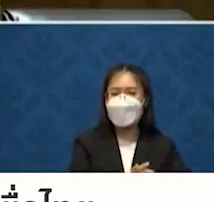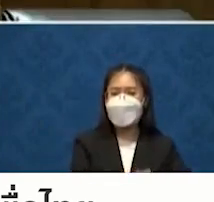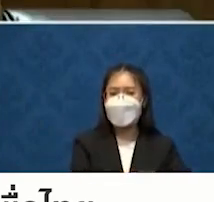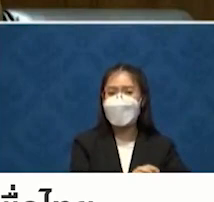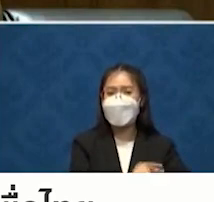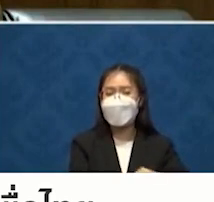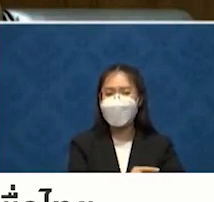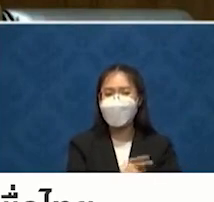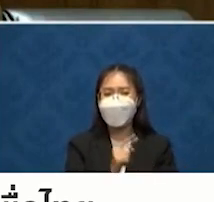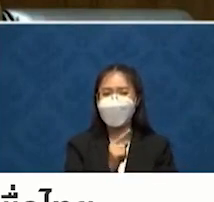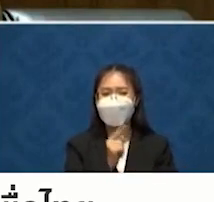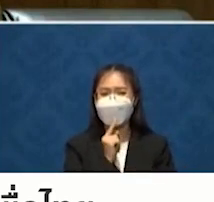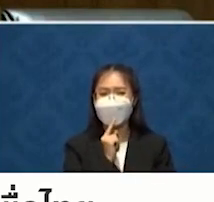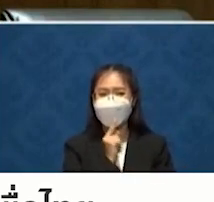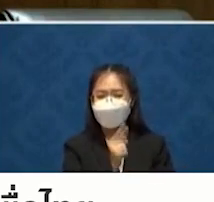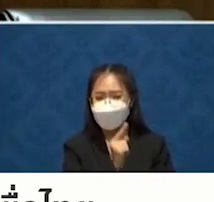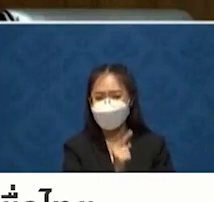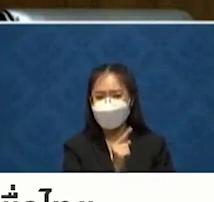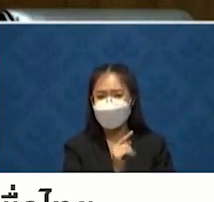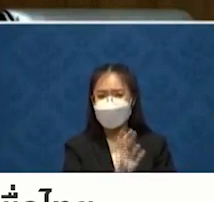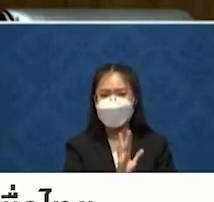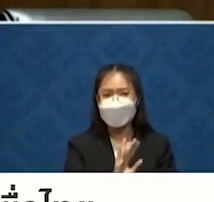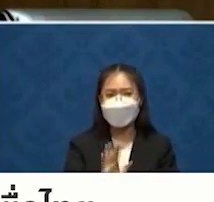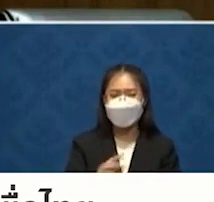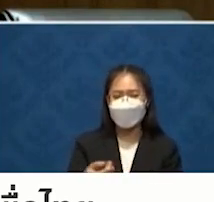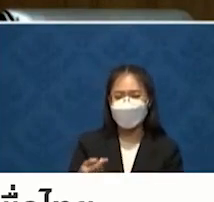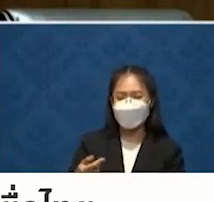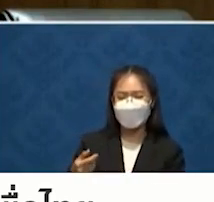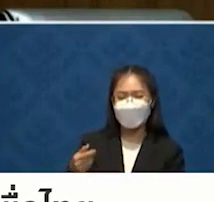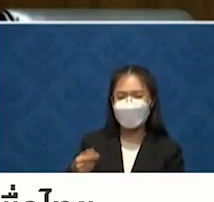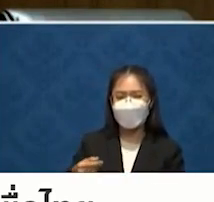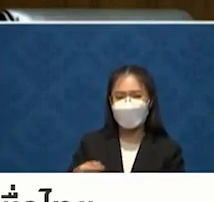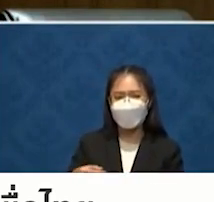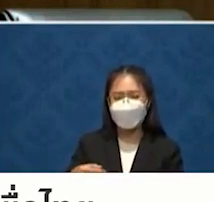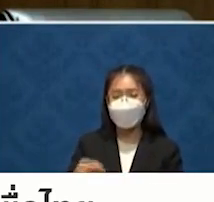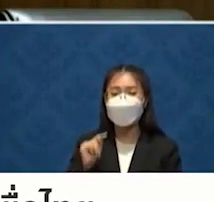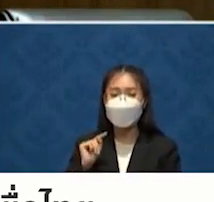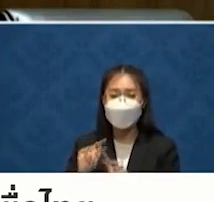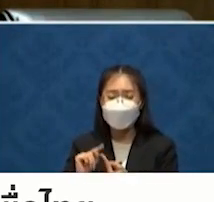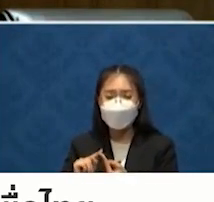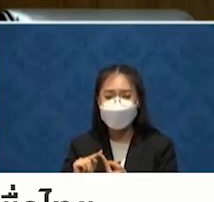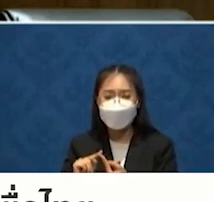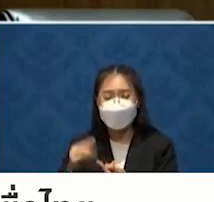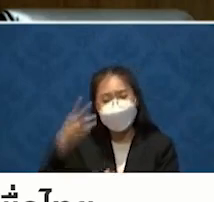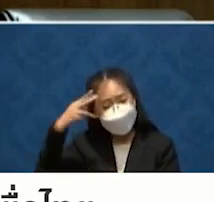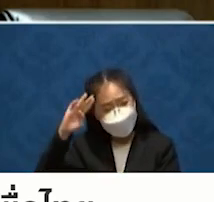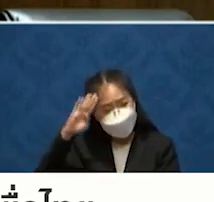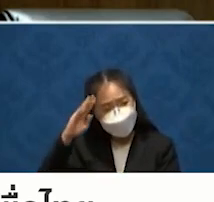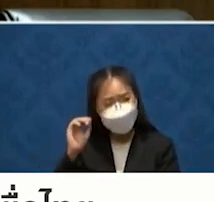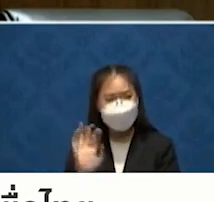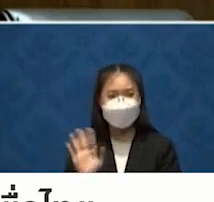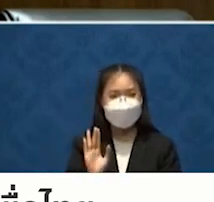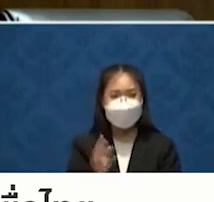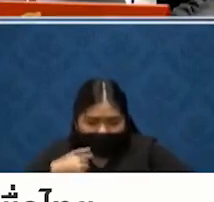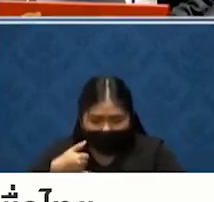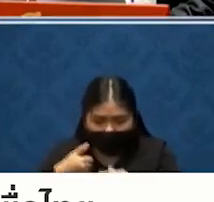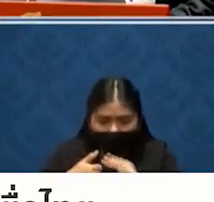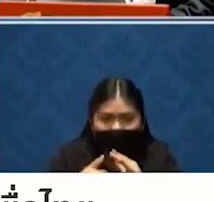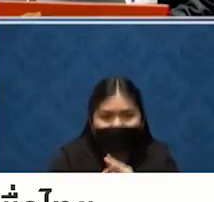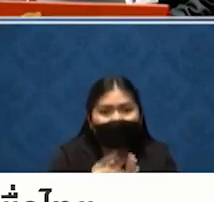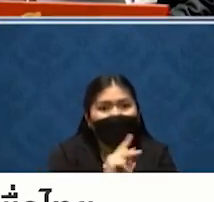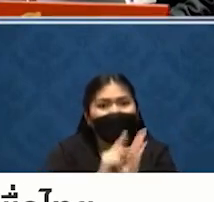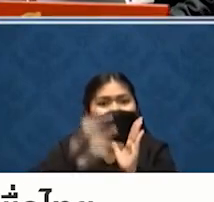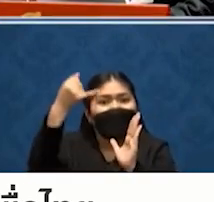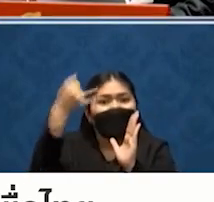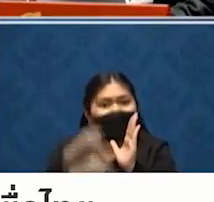ติอภิปรายทั่วไปเป็นยติตีหัวเข้าบ้านเสริมการหาเสียงแบบมีโทรทัศน์ถ่ายทอดให้ฟรีเท่า